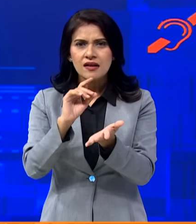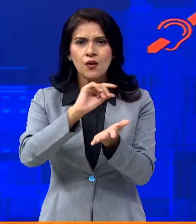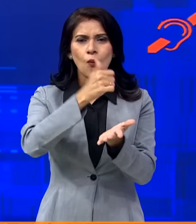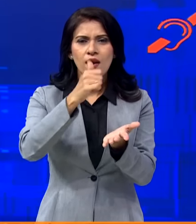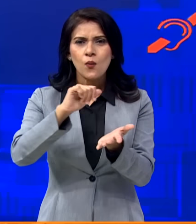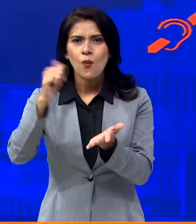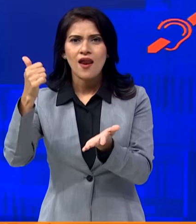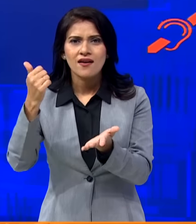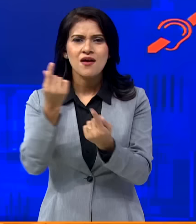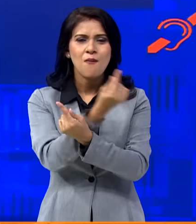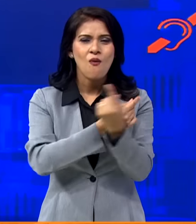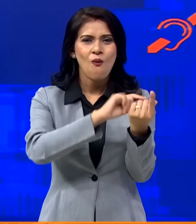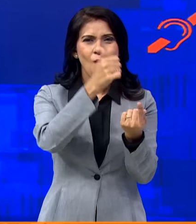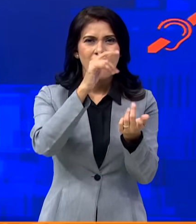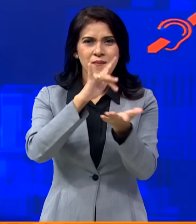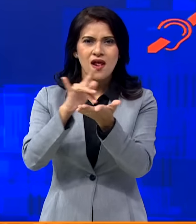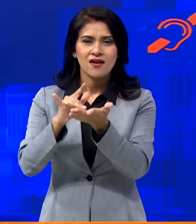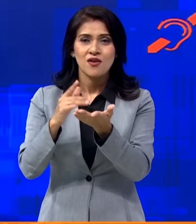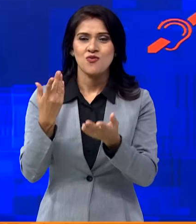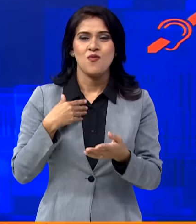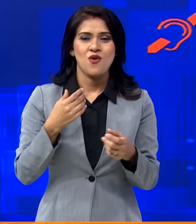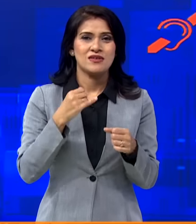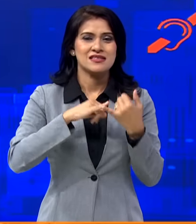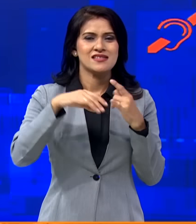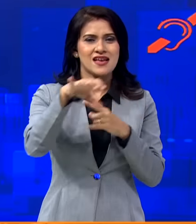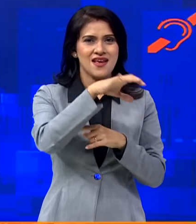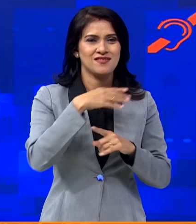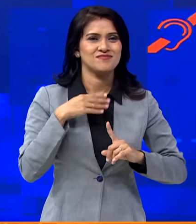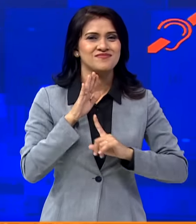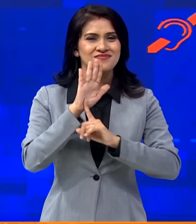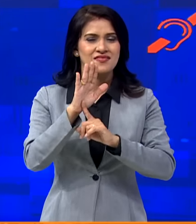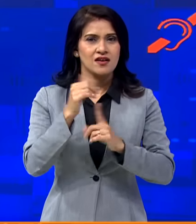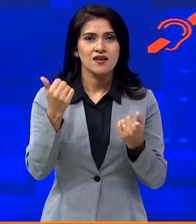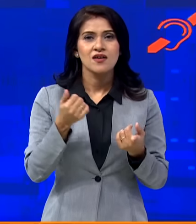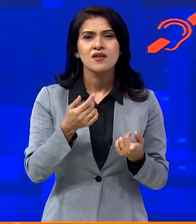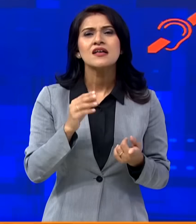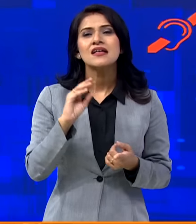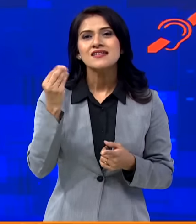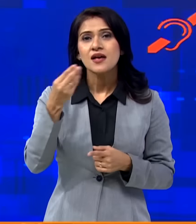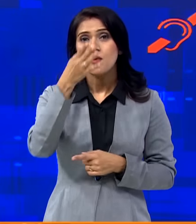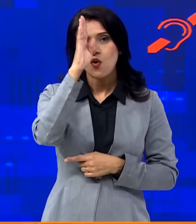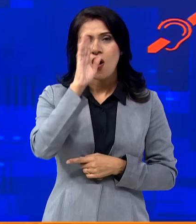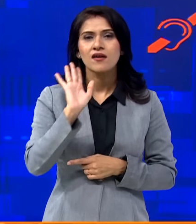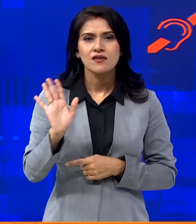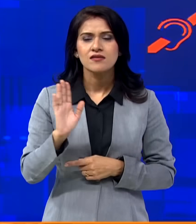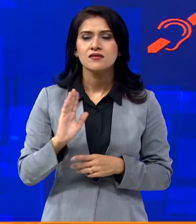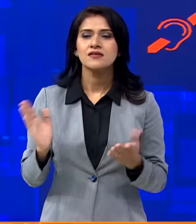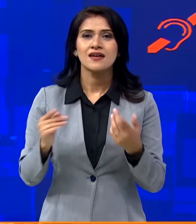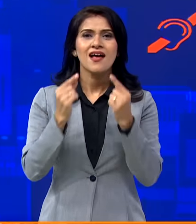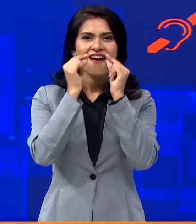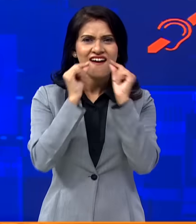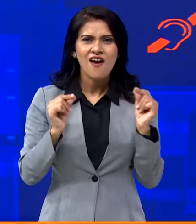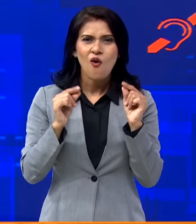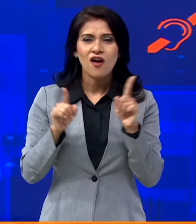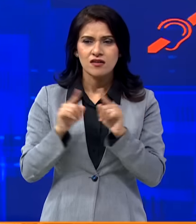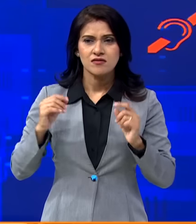जीतना एक दो राज्यों में सरकार आ जाना यह सब चलता रहता है कभी-कभी भगवान जो है आसुरी शक्तियों को भी थोड़ा सा बढ़ा देता